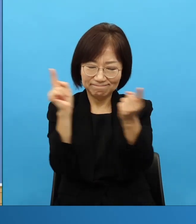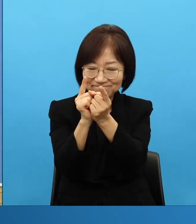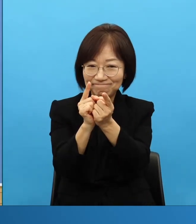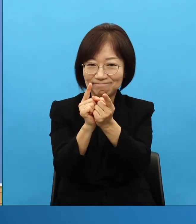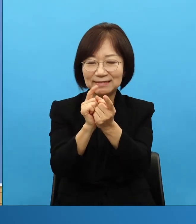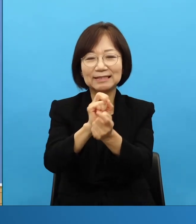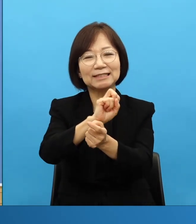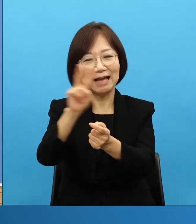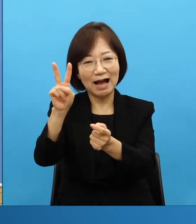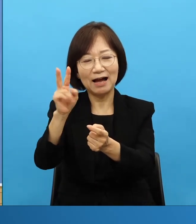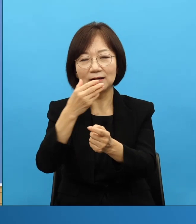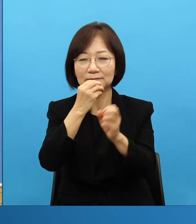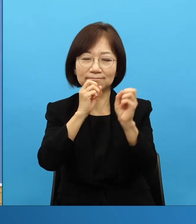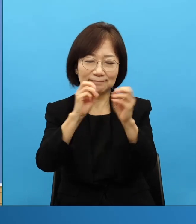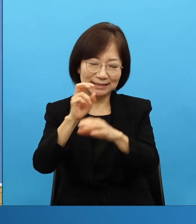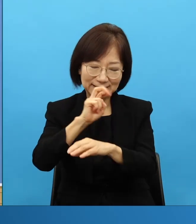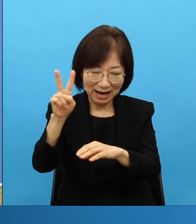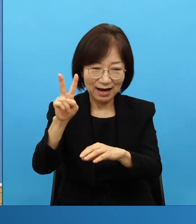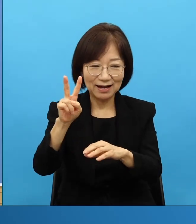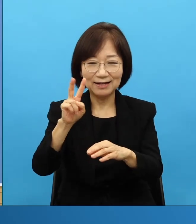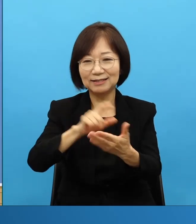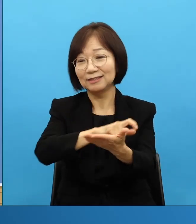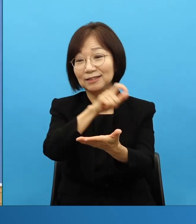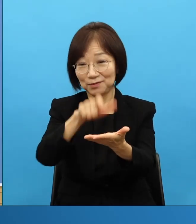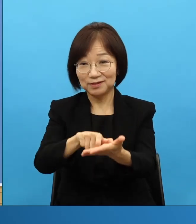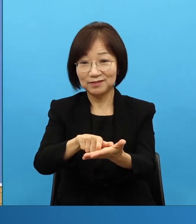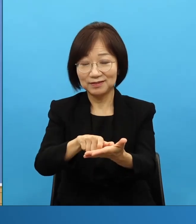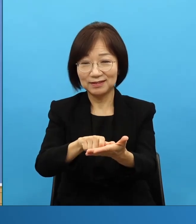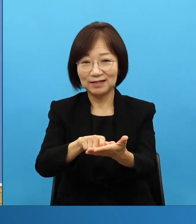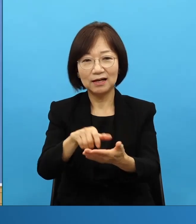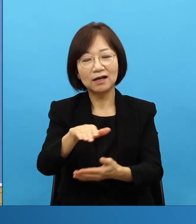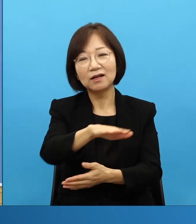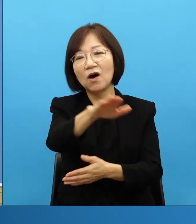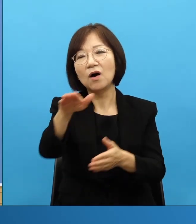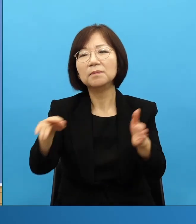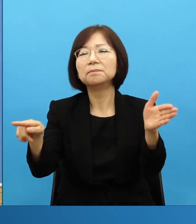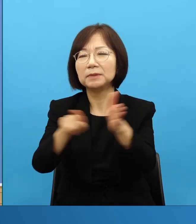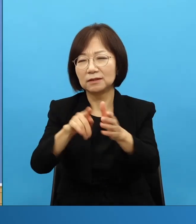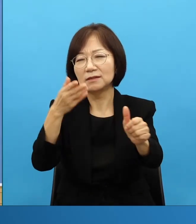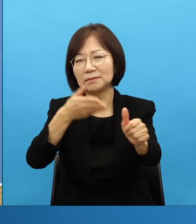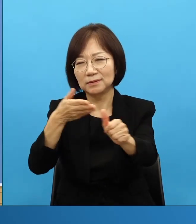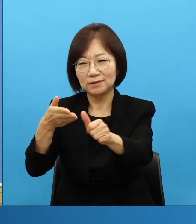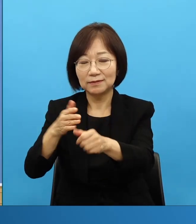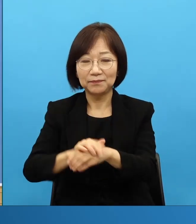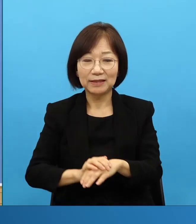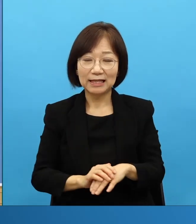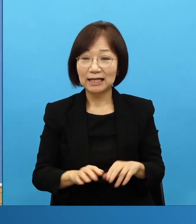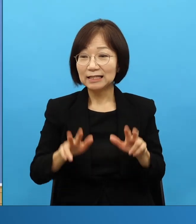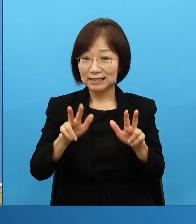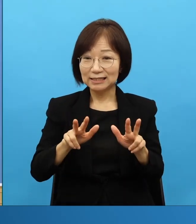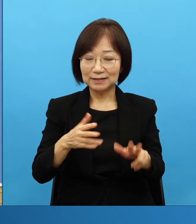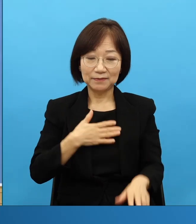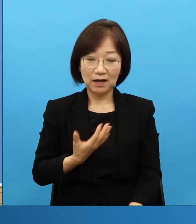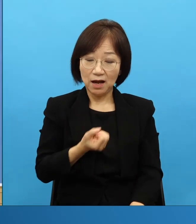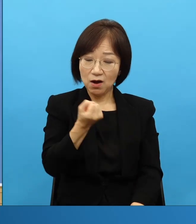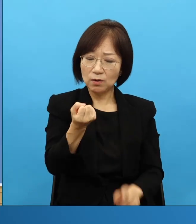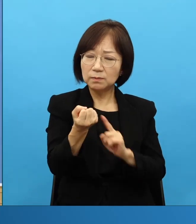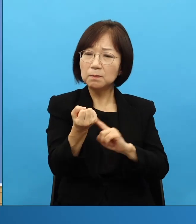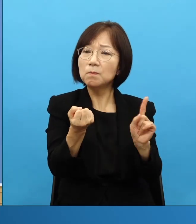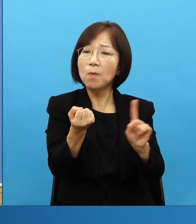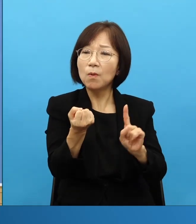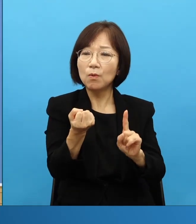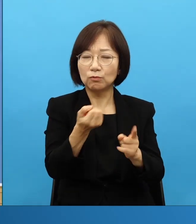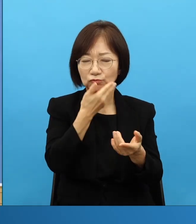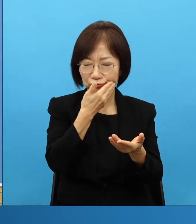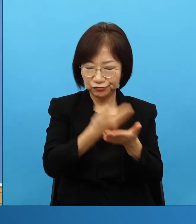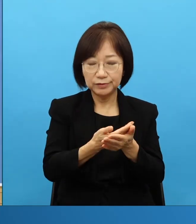믿으시기 바랍니다. May you believe in this. 왜냐하면요. 지금 여러분 속에 뭐 들어가느냐가 중요합니다. Why is that? Because what goes inside of you right